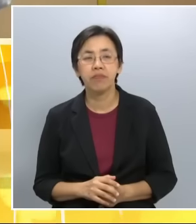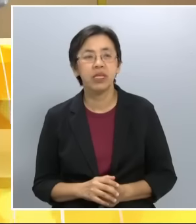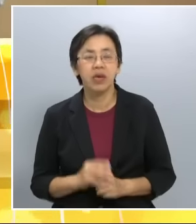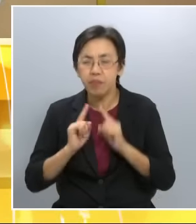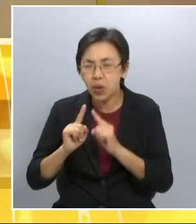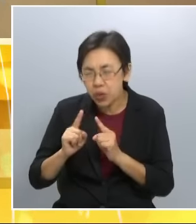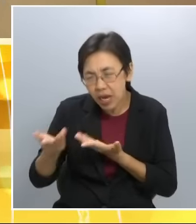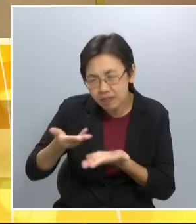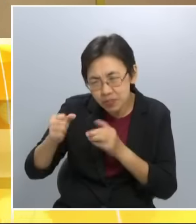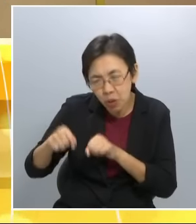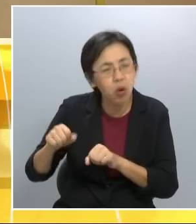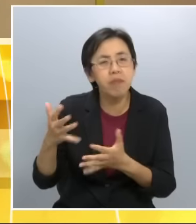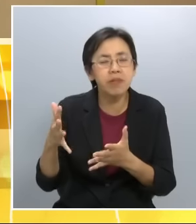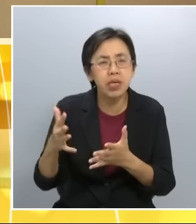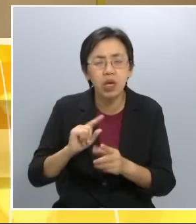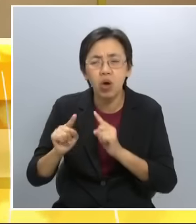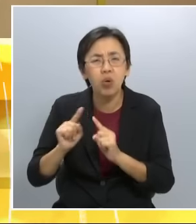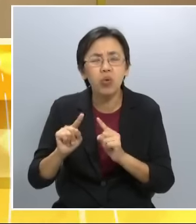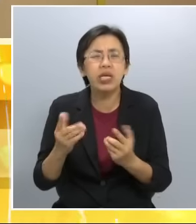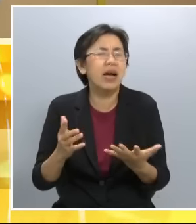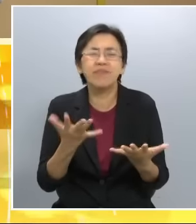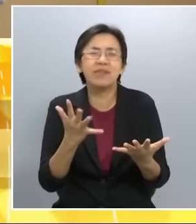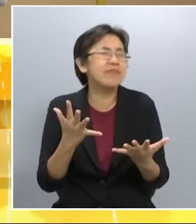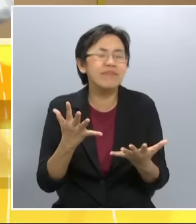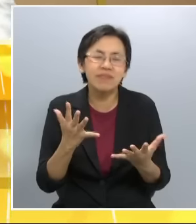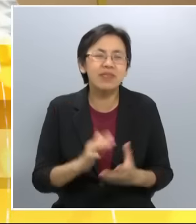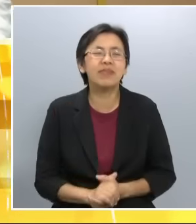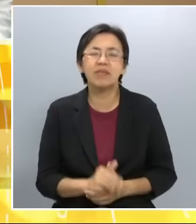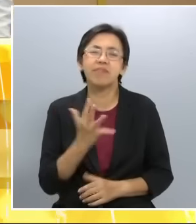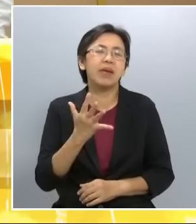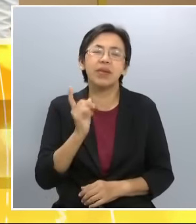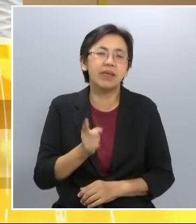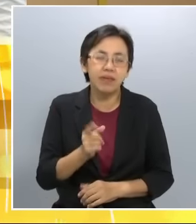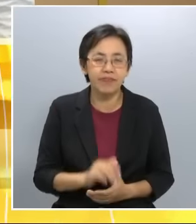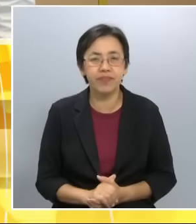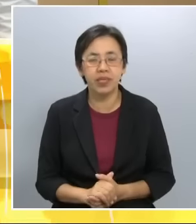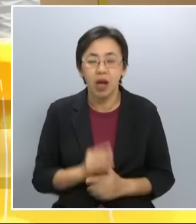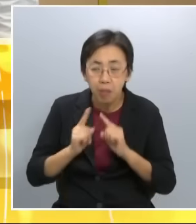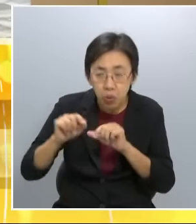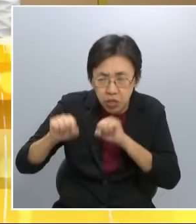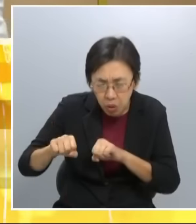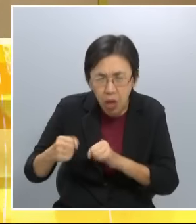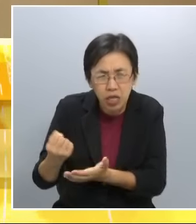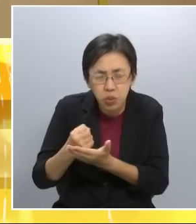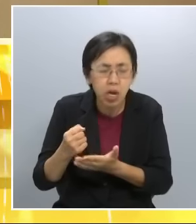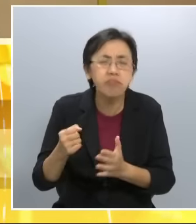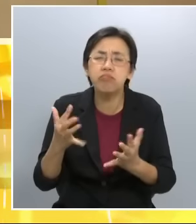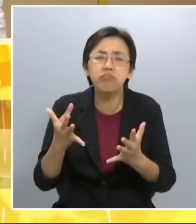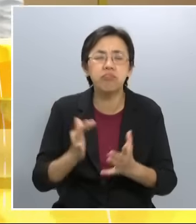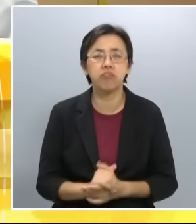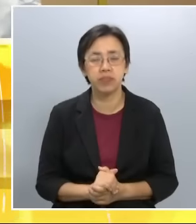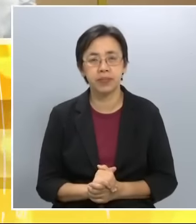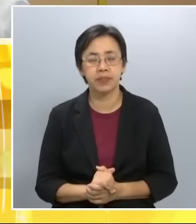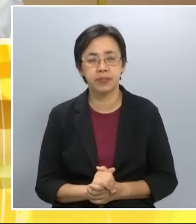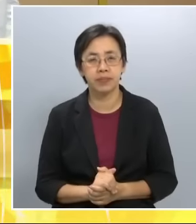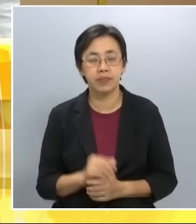วจะมีเดียวอะไรเกี่ยวกับคดีนี้ไม่มีอยู่แล้วไม่มีเดียวอะไรเลยและสุดท้ายก็ย้ำว่าส่วนตัว